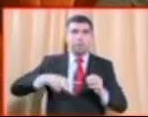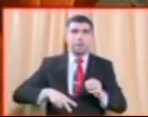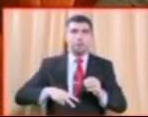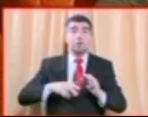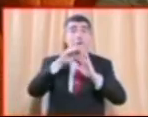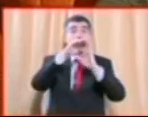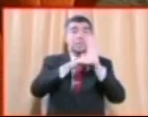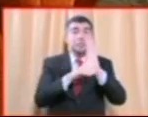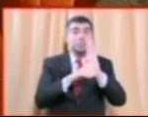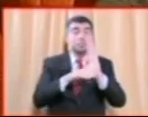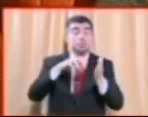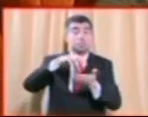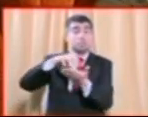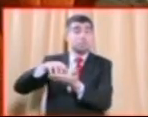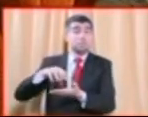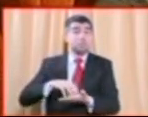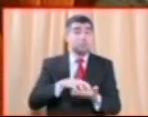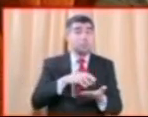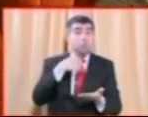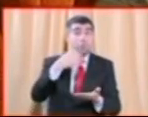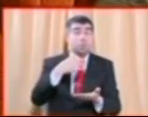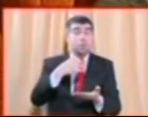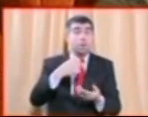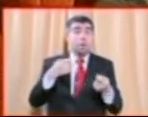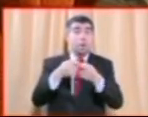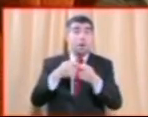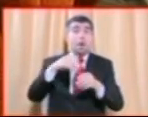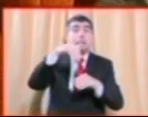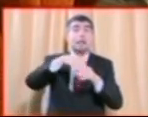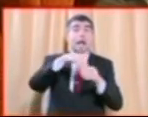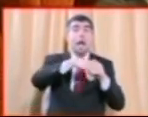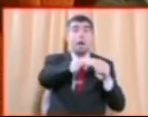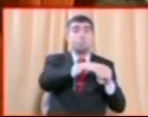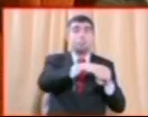الإقليمية، واللجان الإقليمية فيها منتخبين.